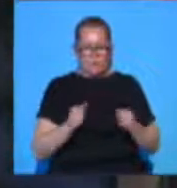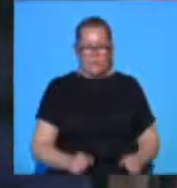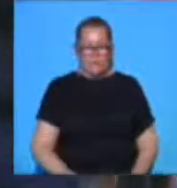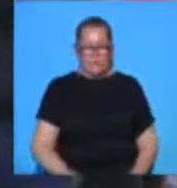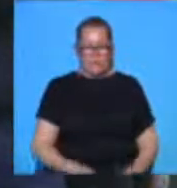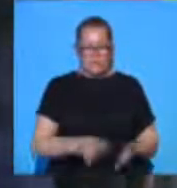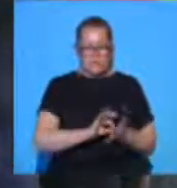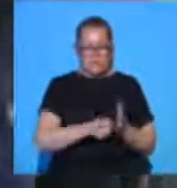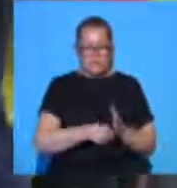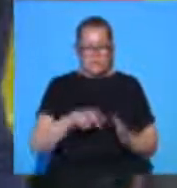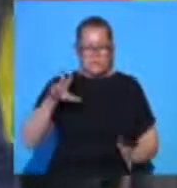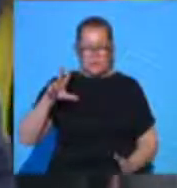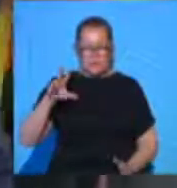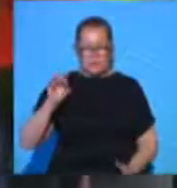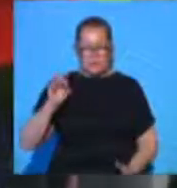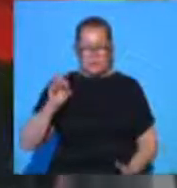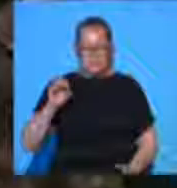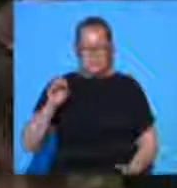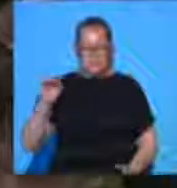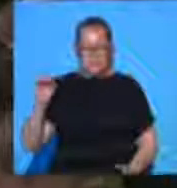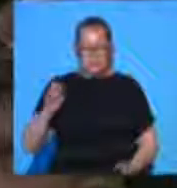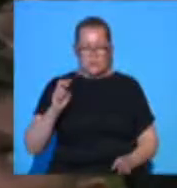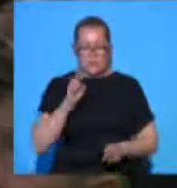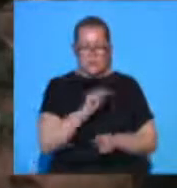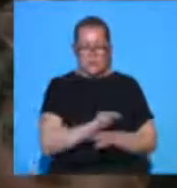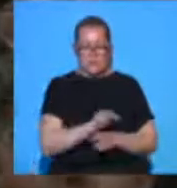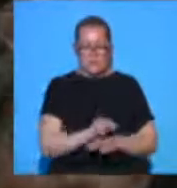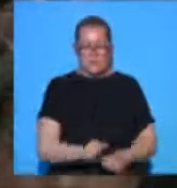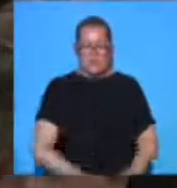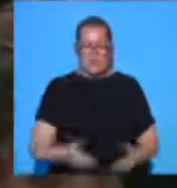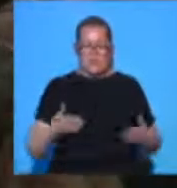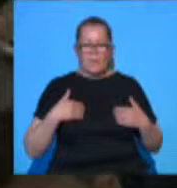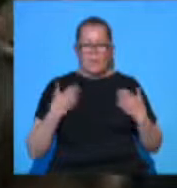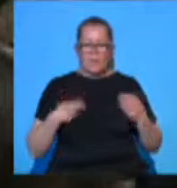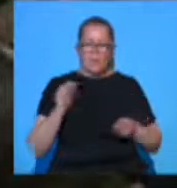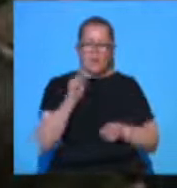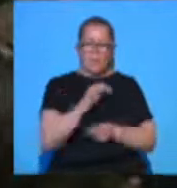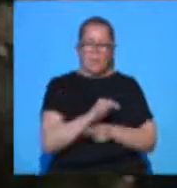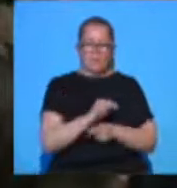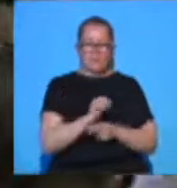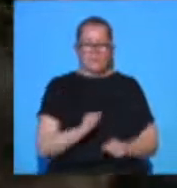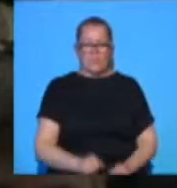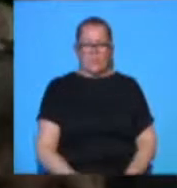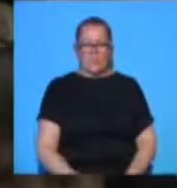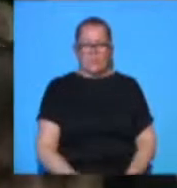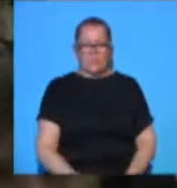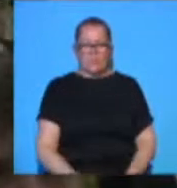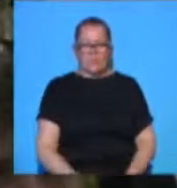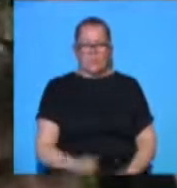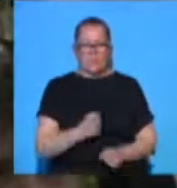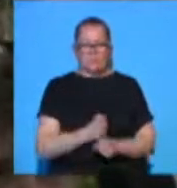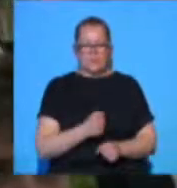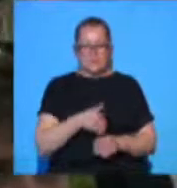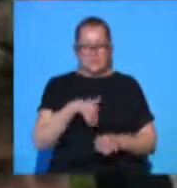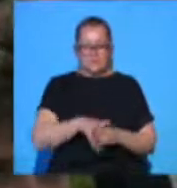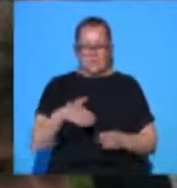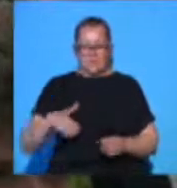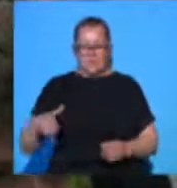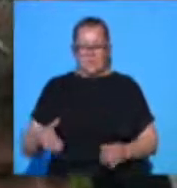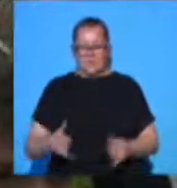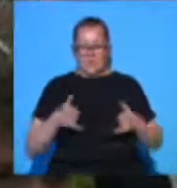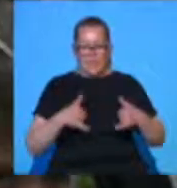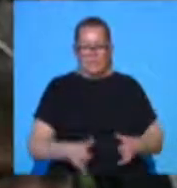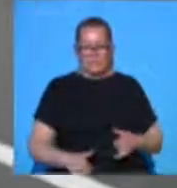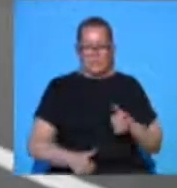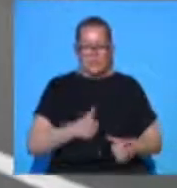total s-au înscris 350 de participanți. Mă bucur foarte mult că au participat. O să facem în fiecare an acest lucru.